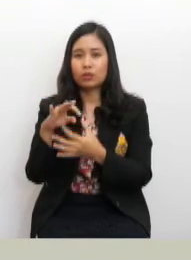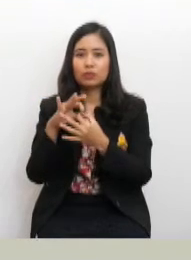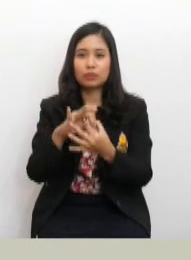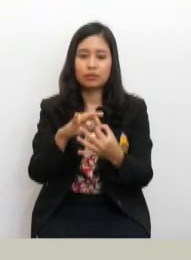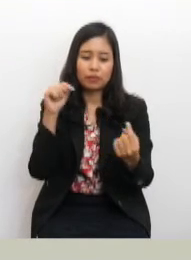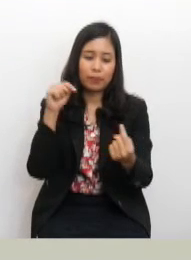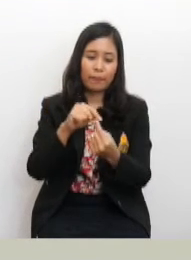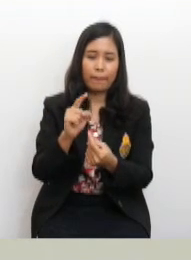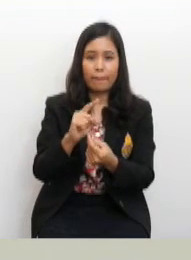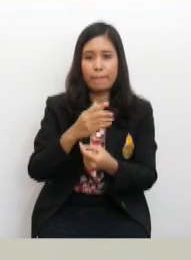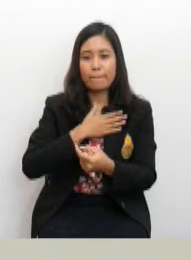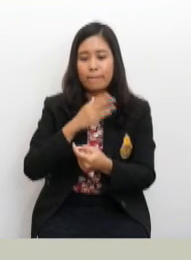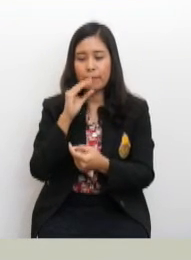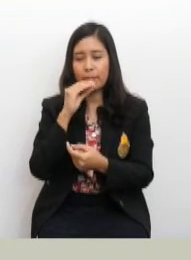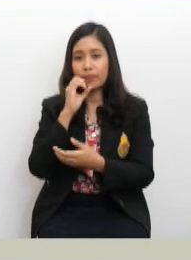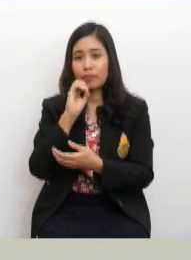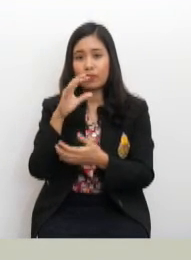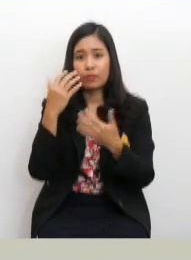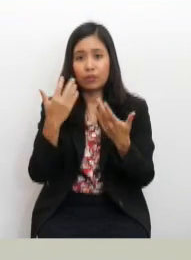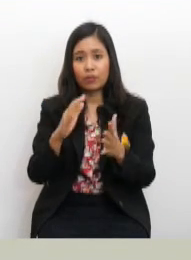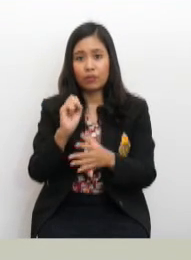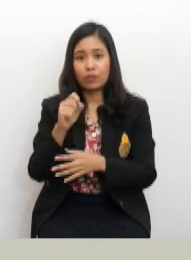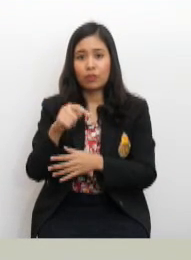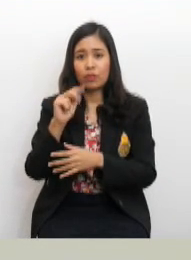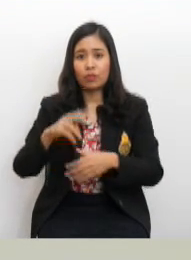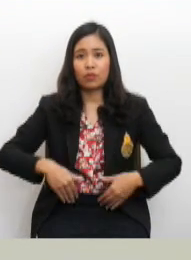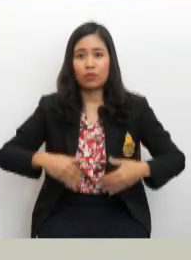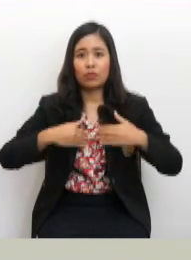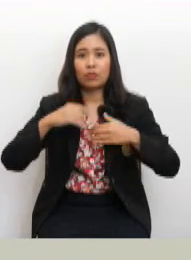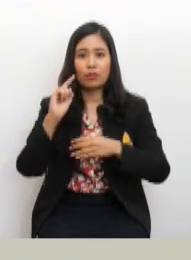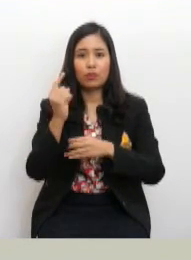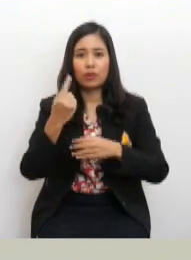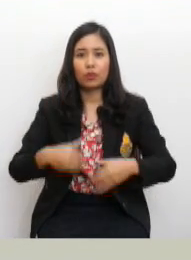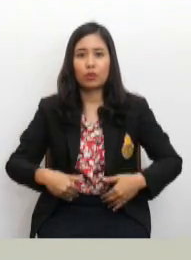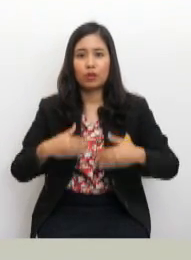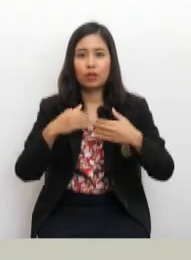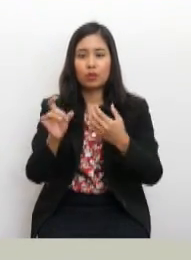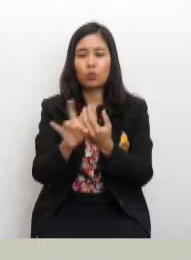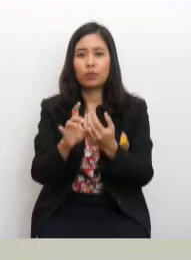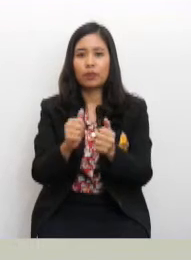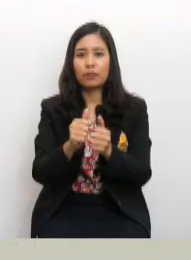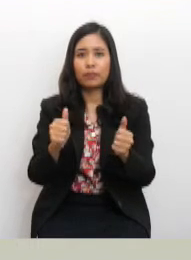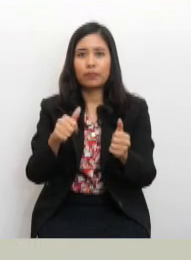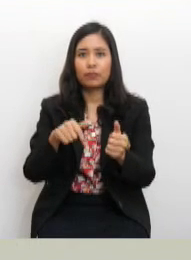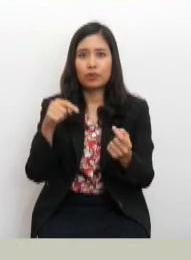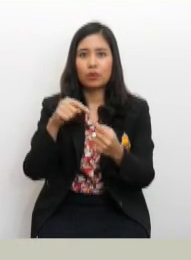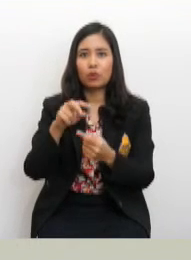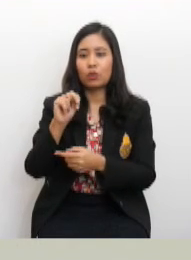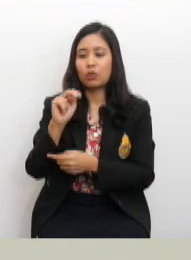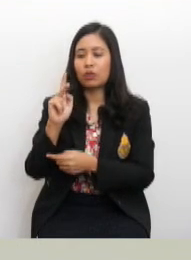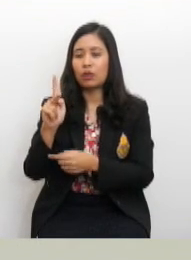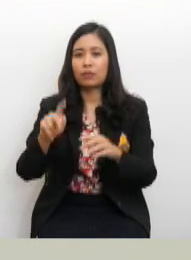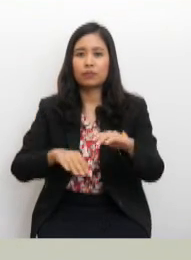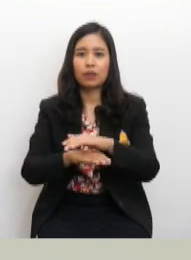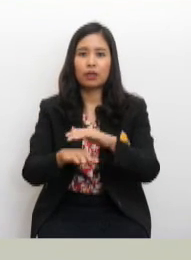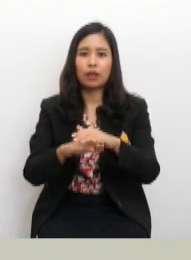สิ่งที่ผมได้พูดเอาไว้ว่าเสือสพฐมิติใหม่มิติคุณภาพพื้นที่เป็นฐานนวัตกรรมกับเพื่อนนี้ก็